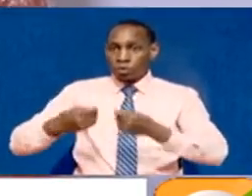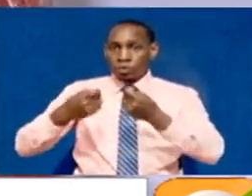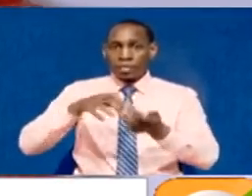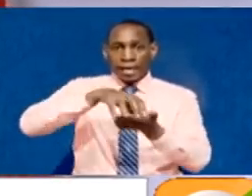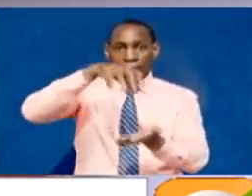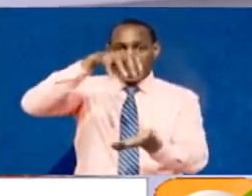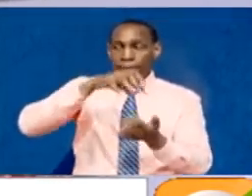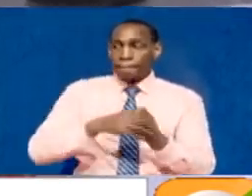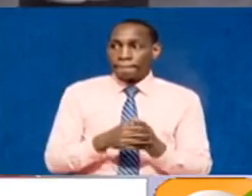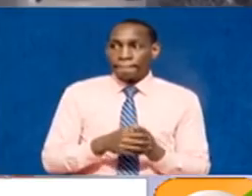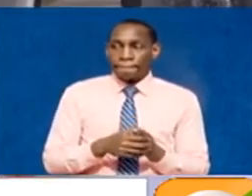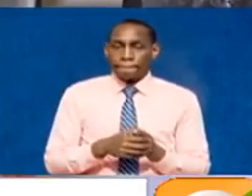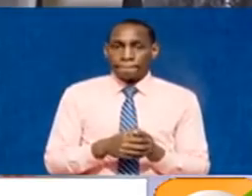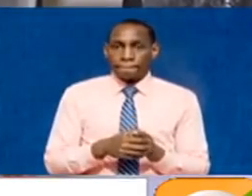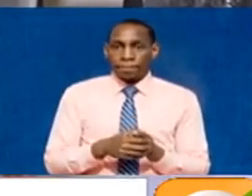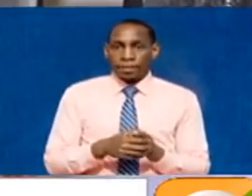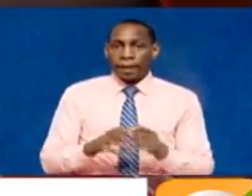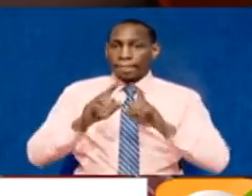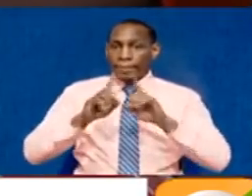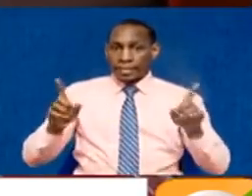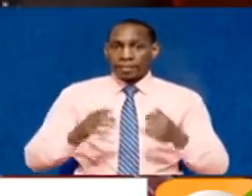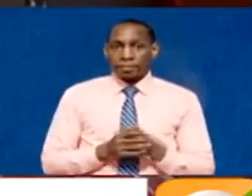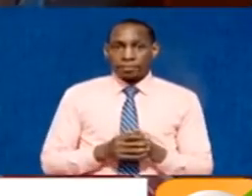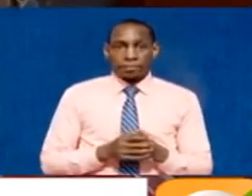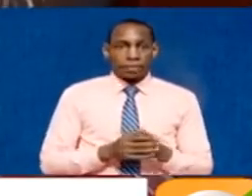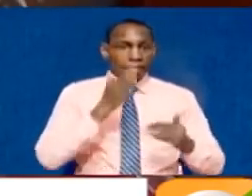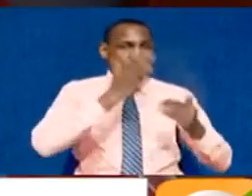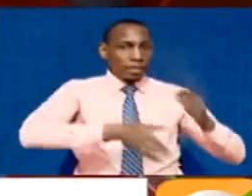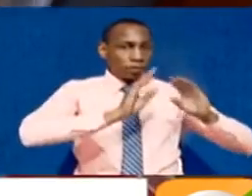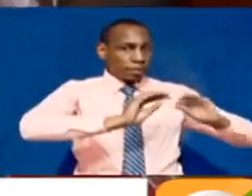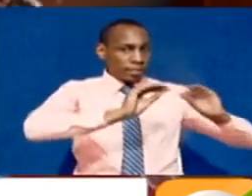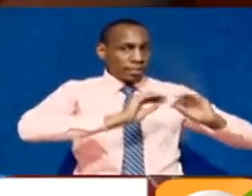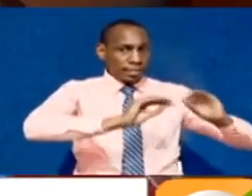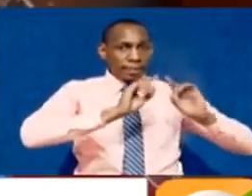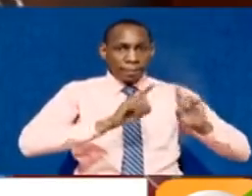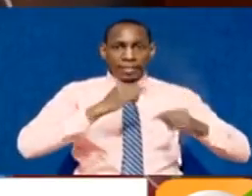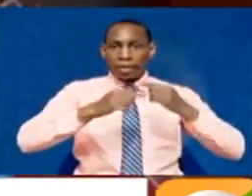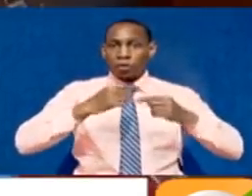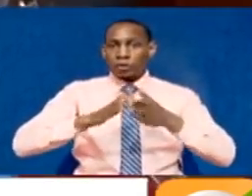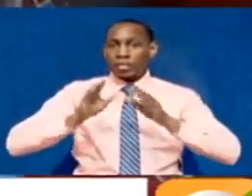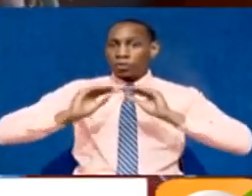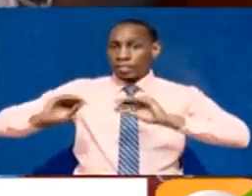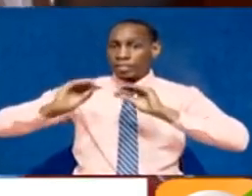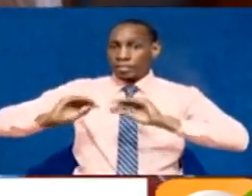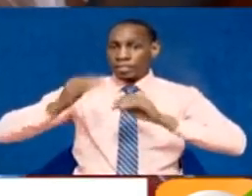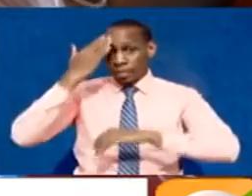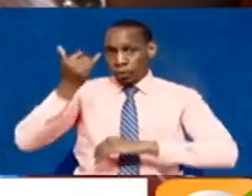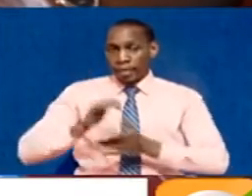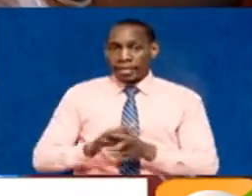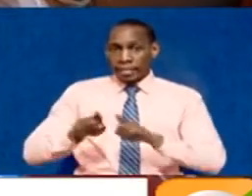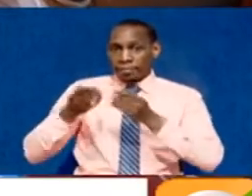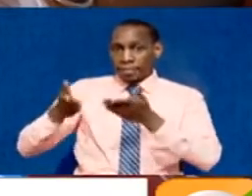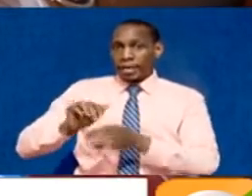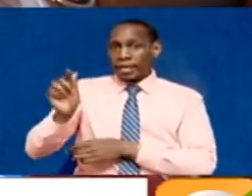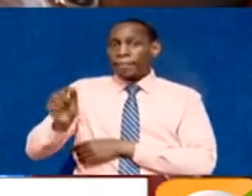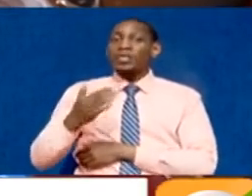kwa keki, kwa macaron. Ijapokuwa niliwacha kuingia darasani, bado naendelea na kufunza, sababu hapa